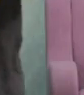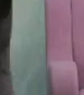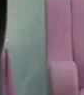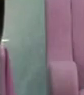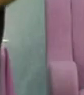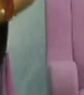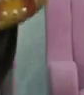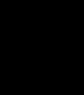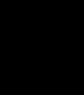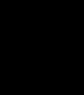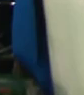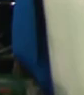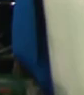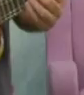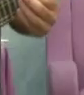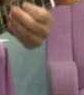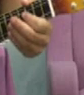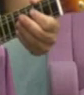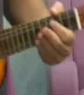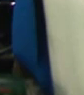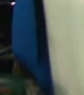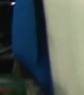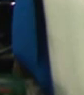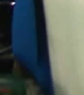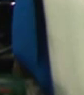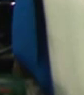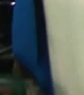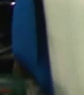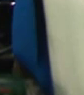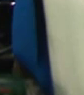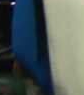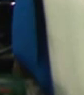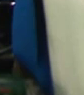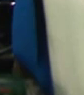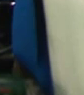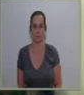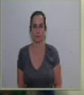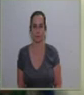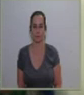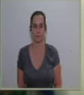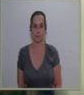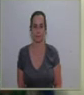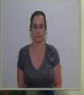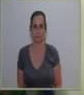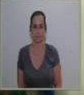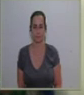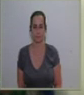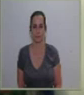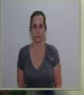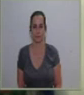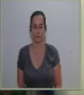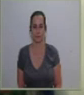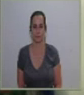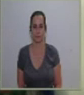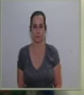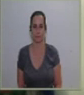פאק מי. כמו שאומרים הצעירים. אתה יודע מי אמר פאק מי? בן, מהסנפצ'אט. הוא בטעות נפל לו